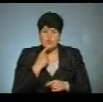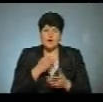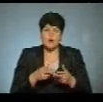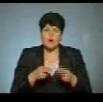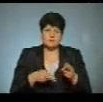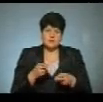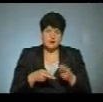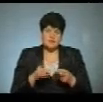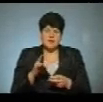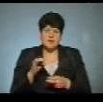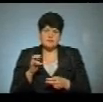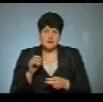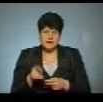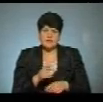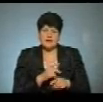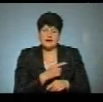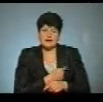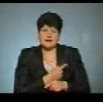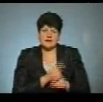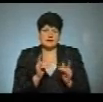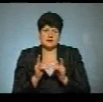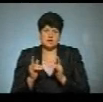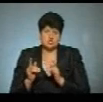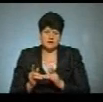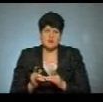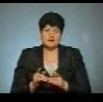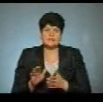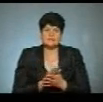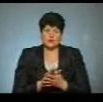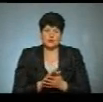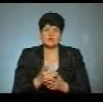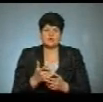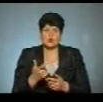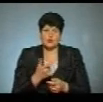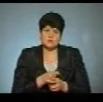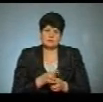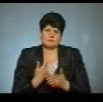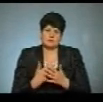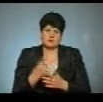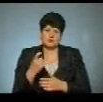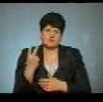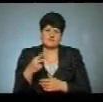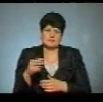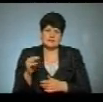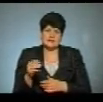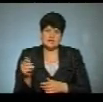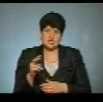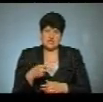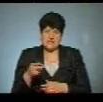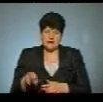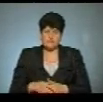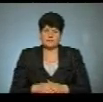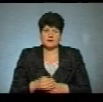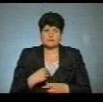операційних, рентгенобладнання, лікарняні ліжка, шприци, дезінфікуючі розчини та інші медзасоби приблизно на 120 тисяч євро. У нас приїхало 31